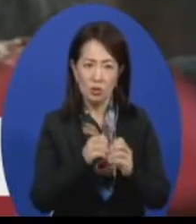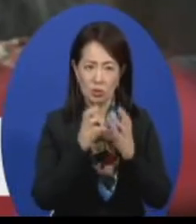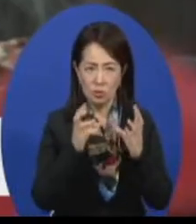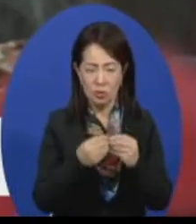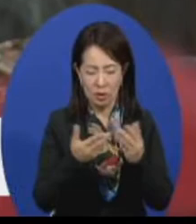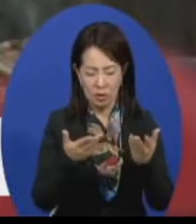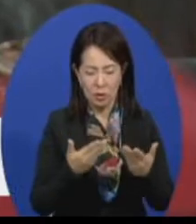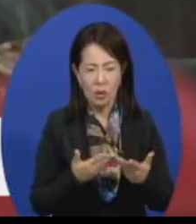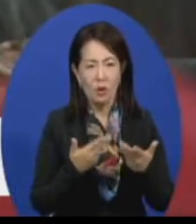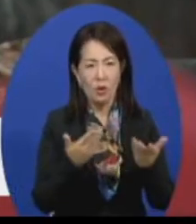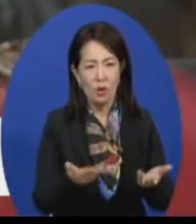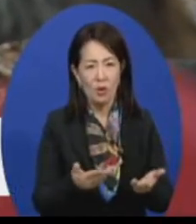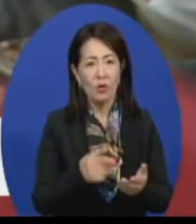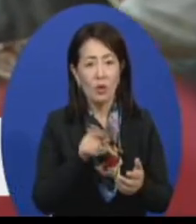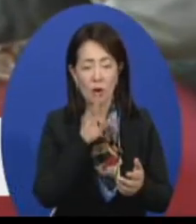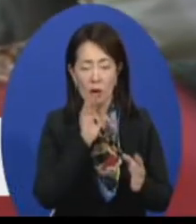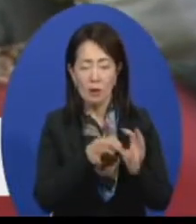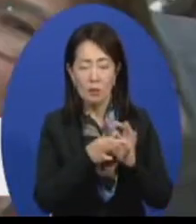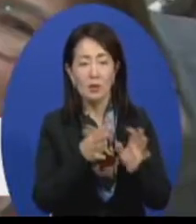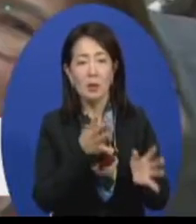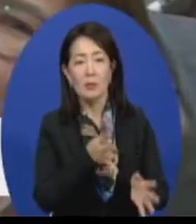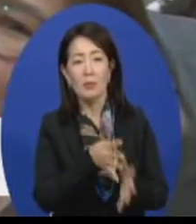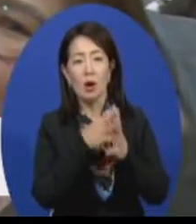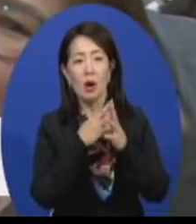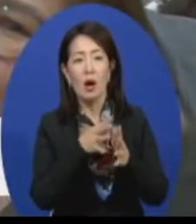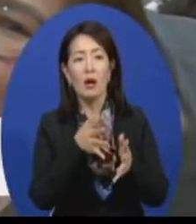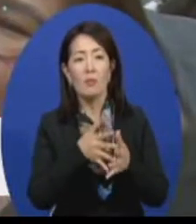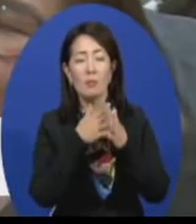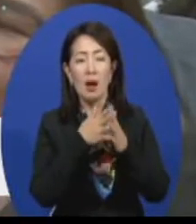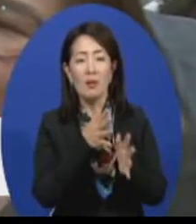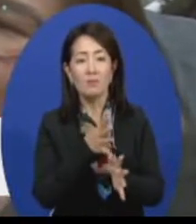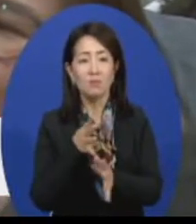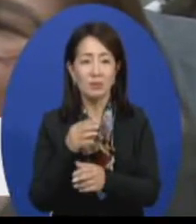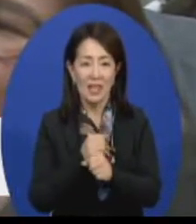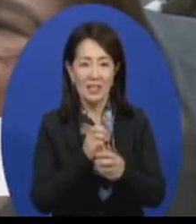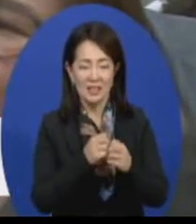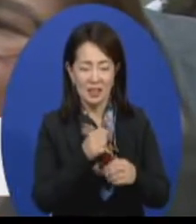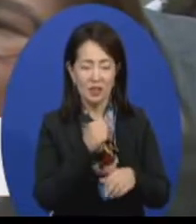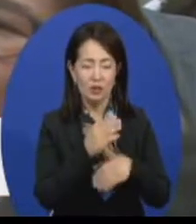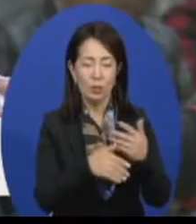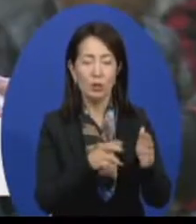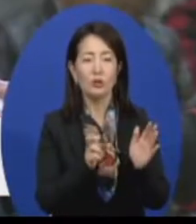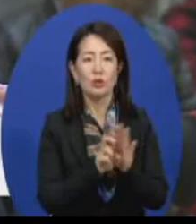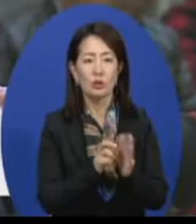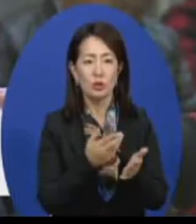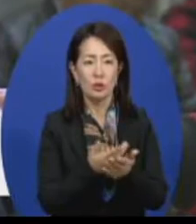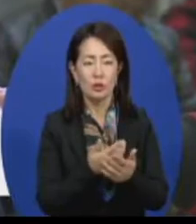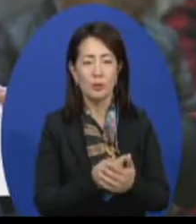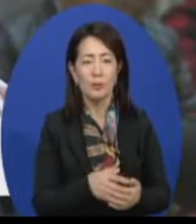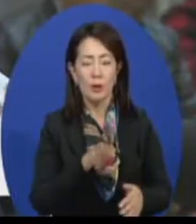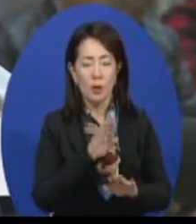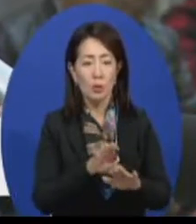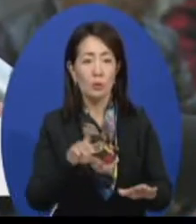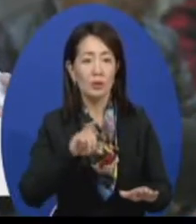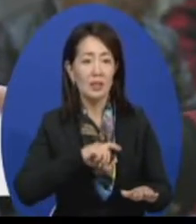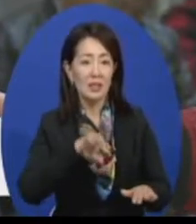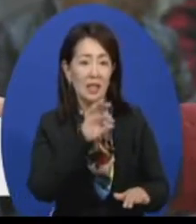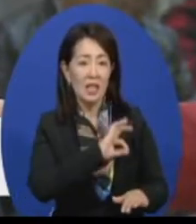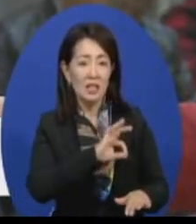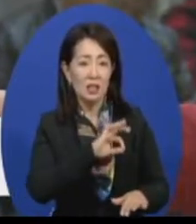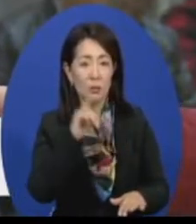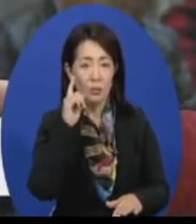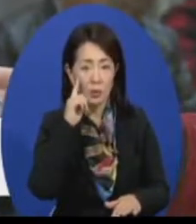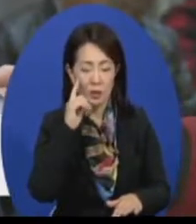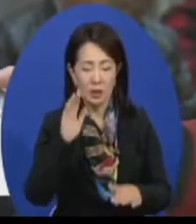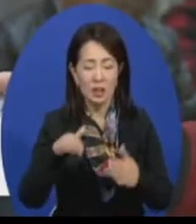нөхцөлийг бүрдүүлэх үүднээс орон сууцчлах ажлыг бас нэг ажил хэрэг болгож өгөөч. Энэ хүүхдийн хэрэгшиг болж